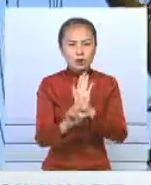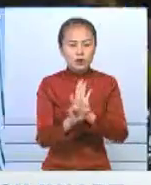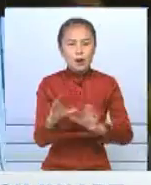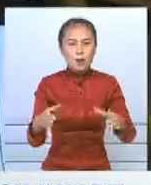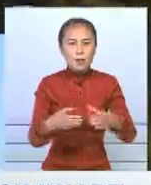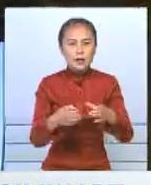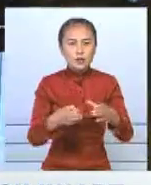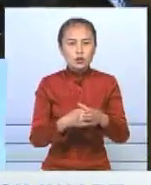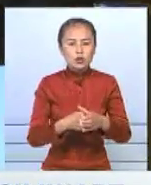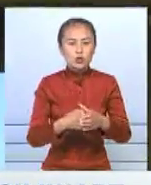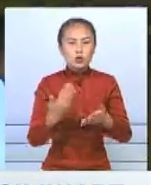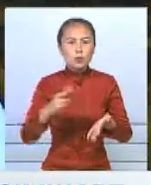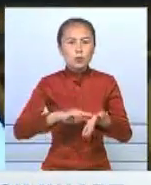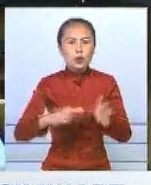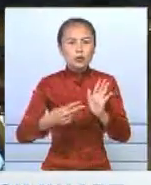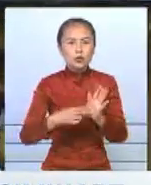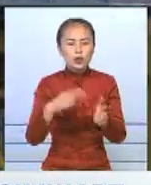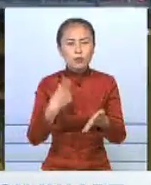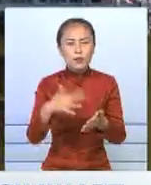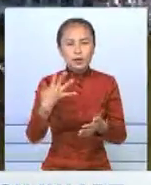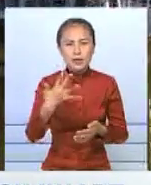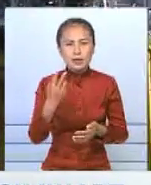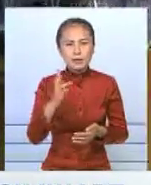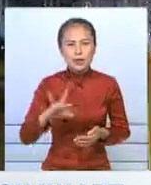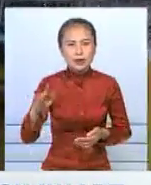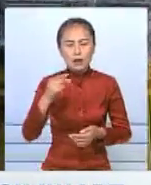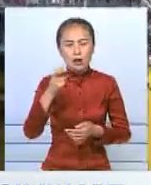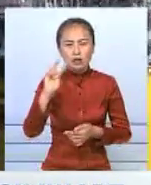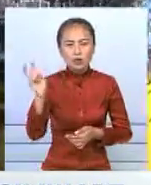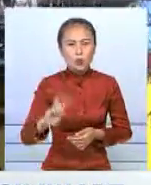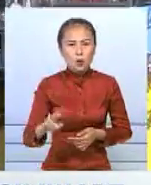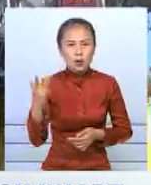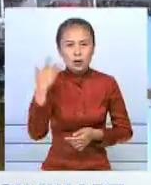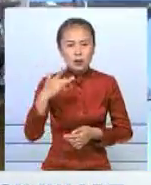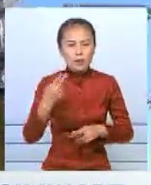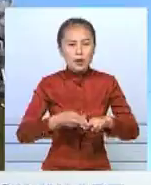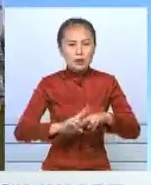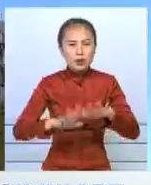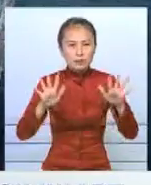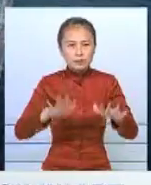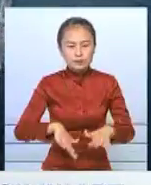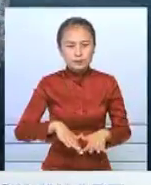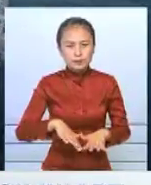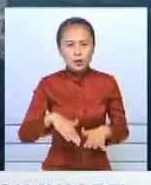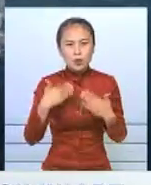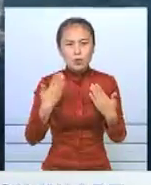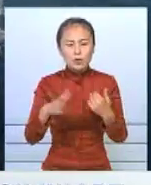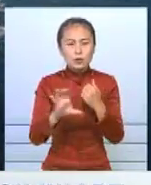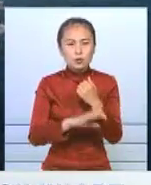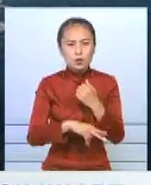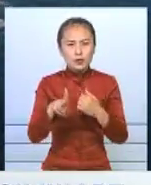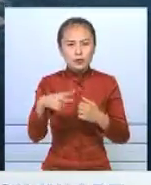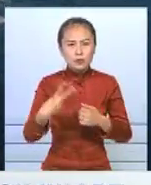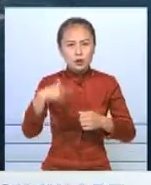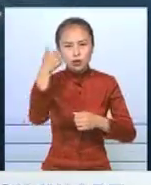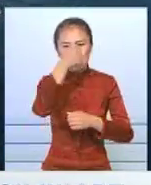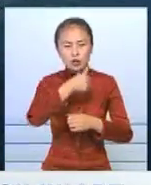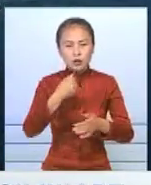батыстың алғашқы компаниясы. Жоба құны шамамен 5 миллиард ақш долларына бағаланып отыр. Кен орнының осы